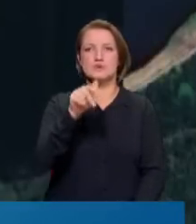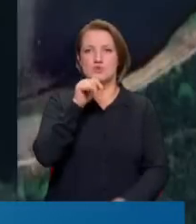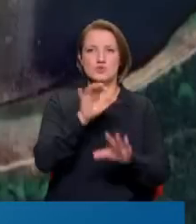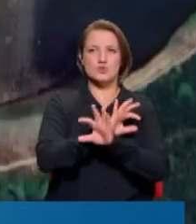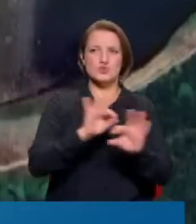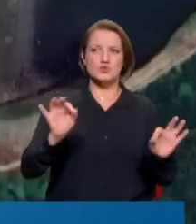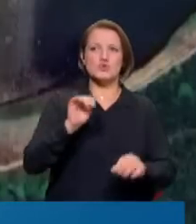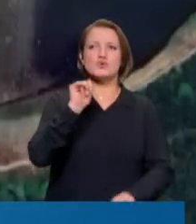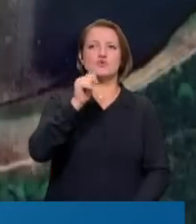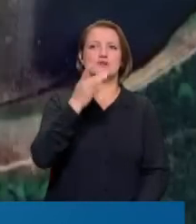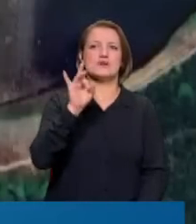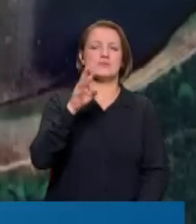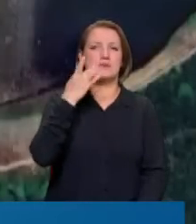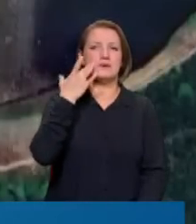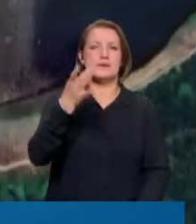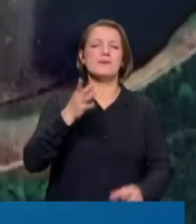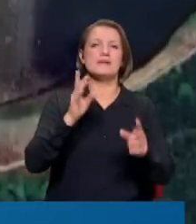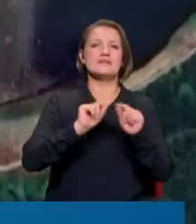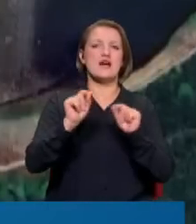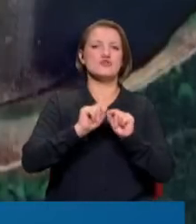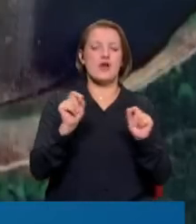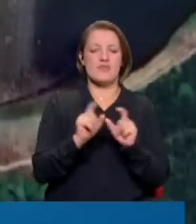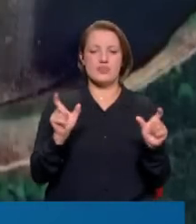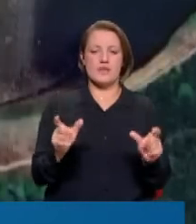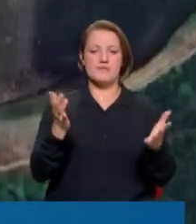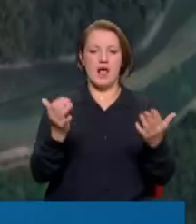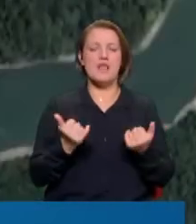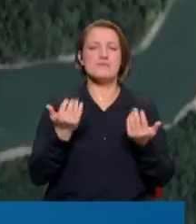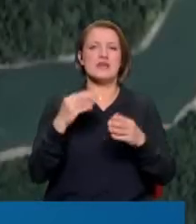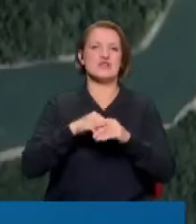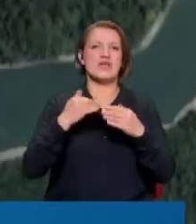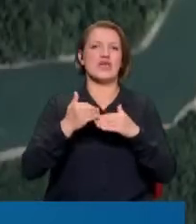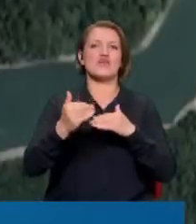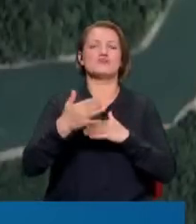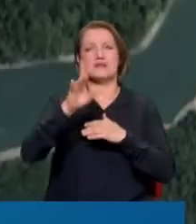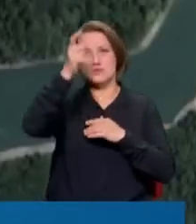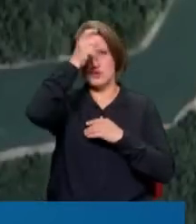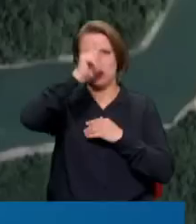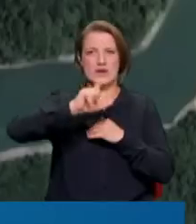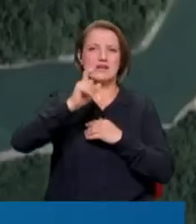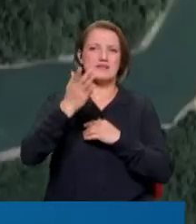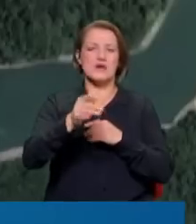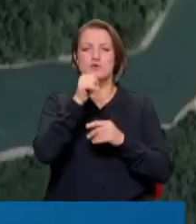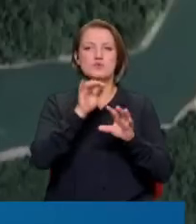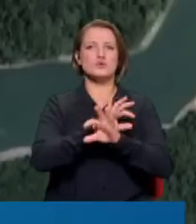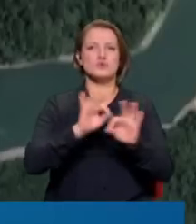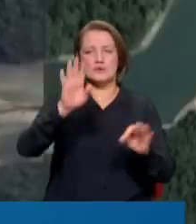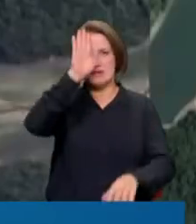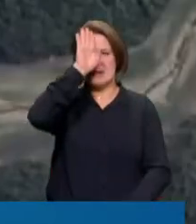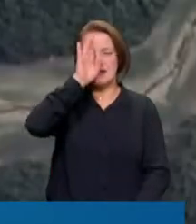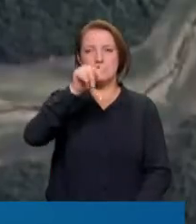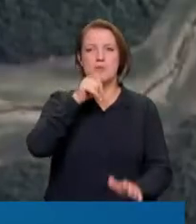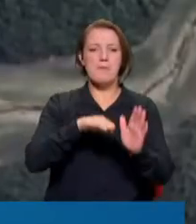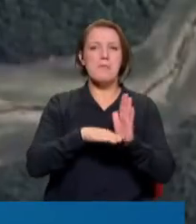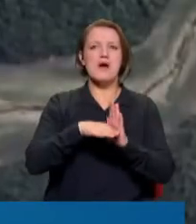tehlikesi gün gibi ortada tasarruf tedbirleri almak için hala geç değil Türkiye genelinde etkili olan kuraklık İstanbul'da